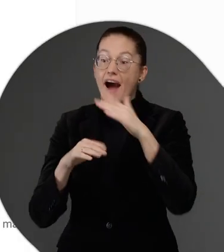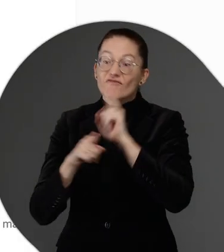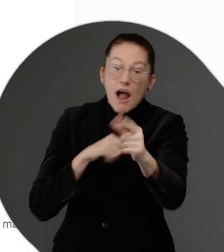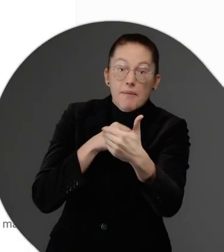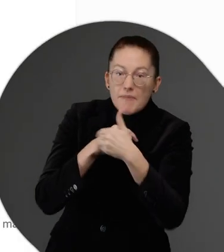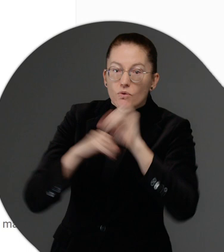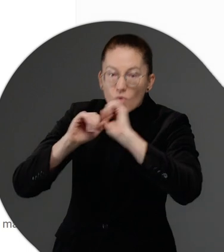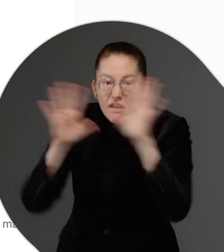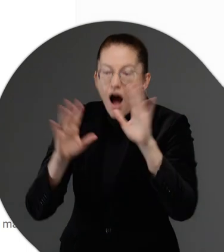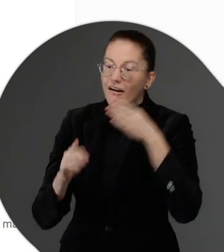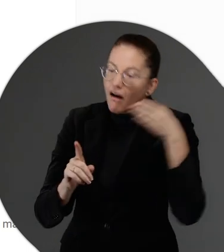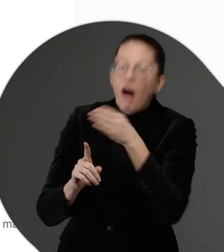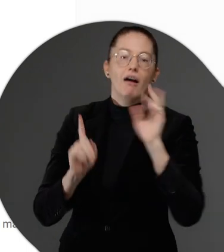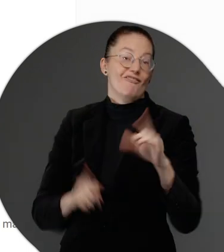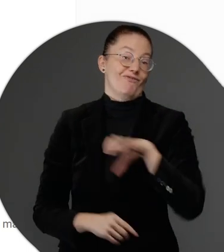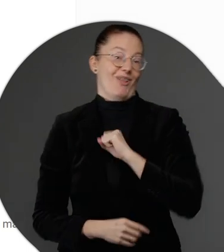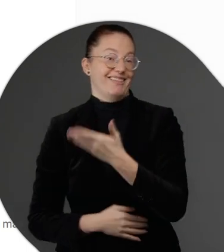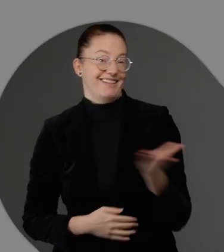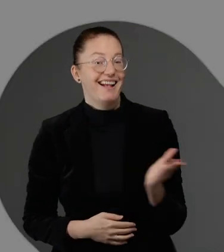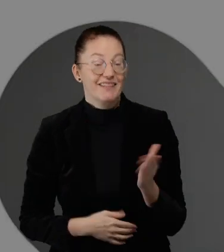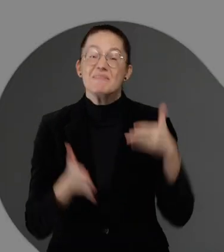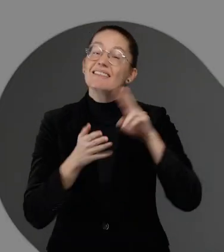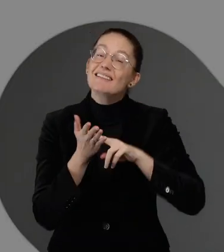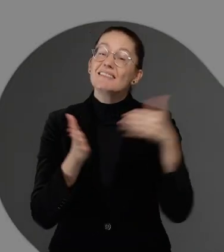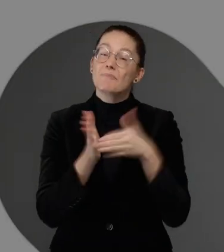hilfreichen Fehlermeldungen und einfacher Navigation.